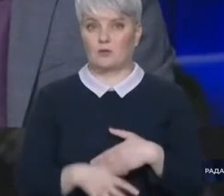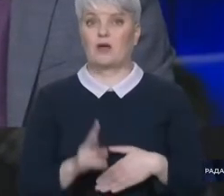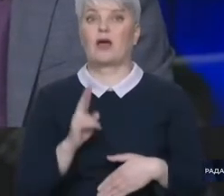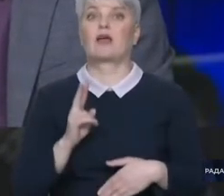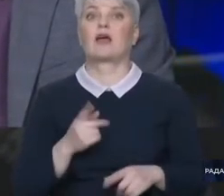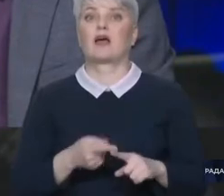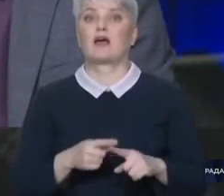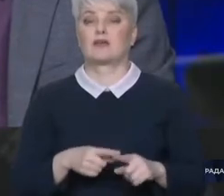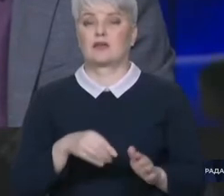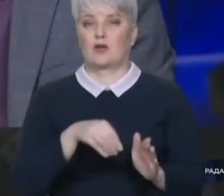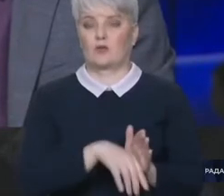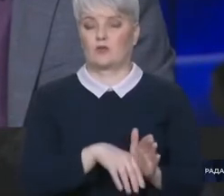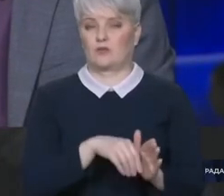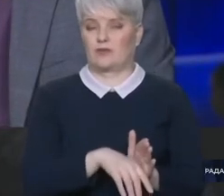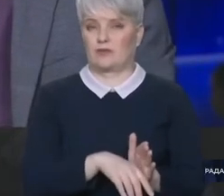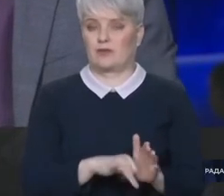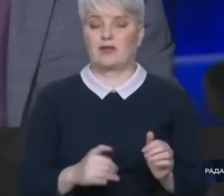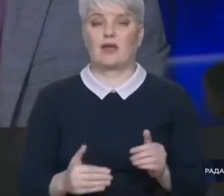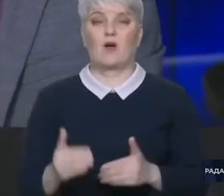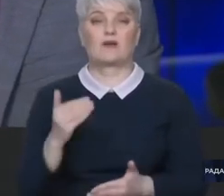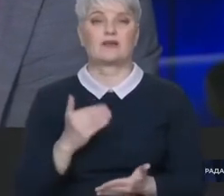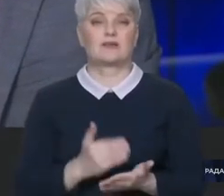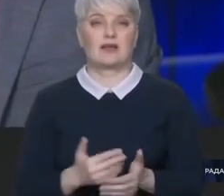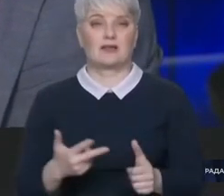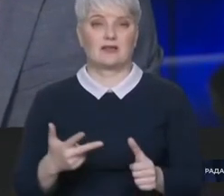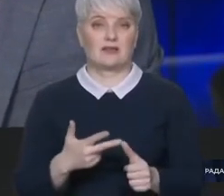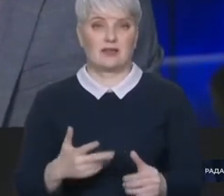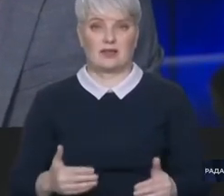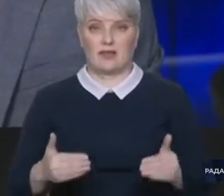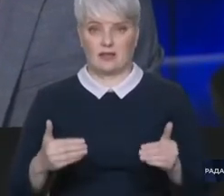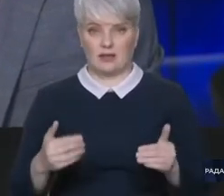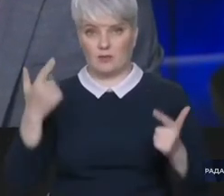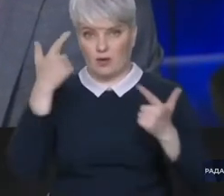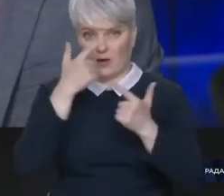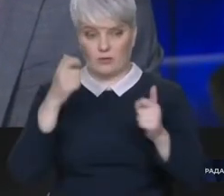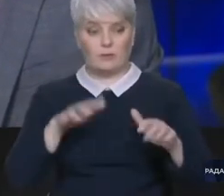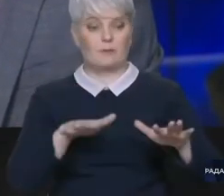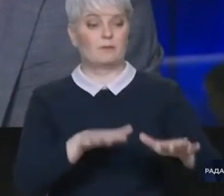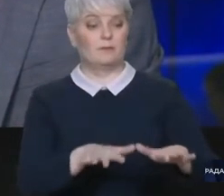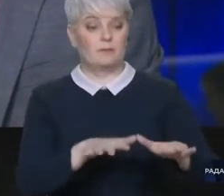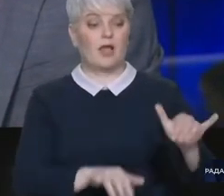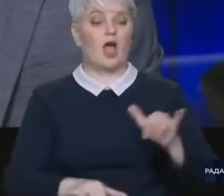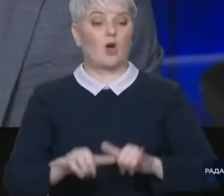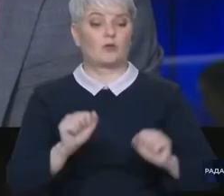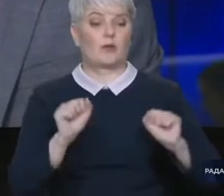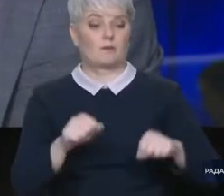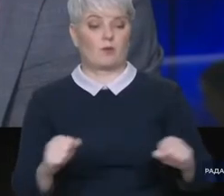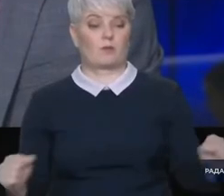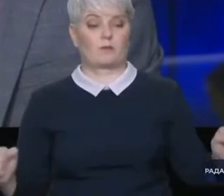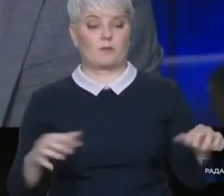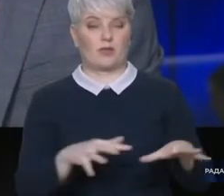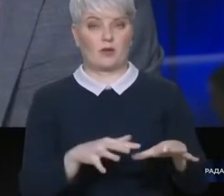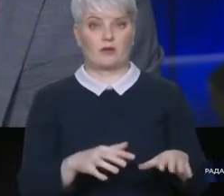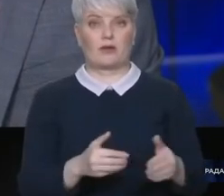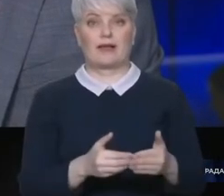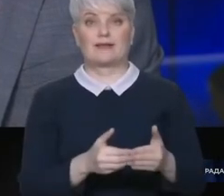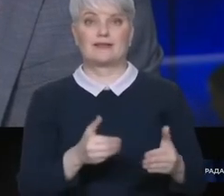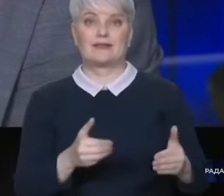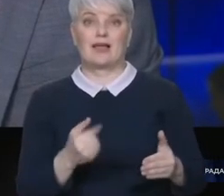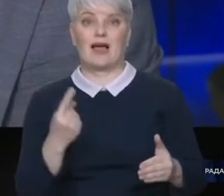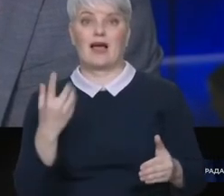буде голосування. І останній, третій етап, вони оголосять місця, куди можна буде приходити за день